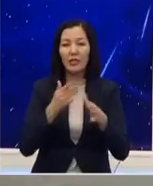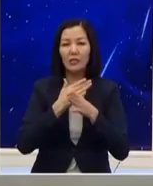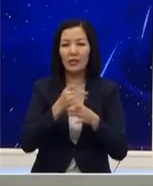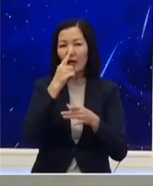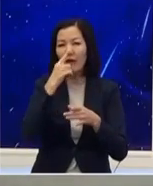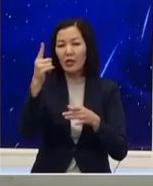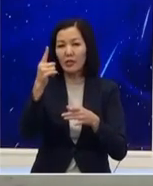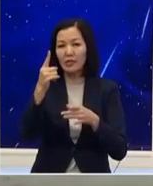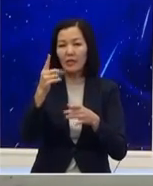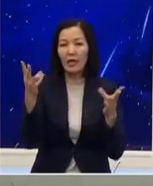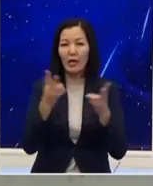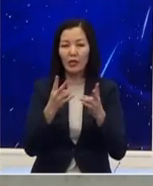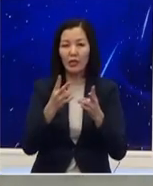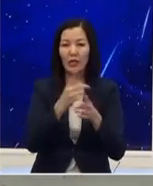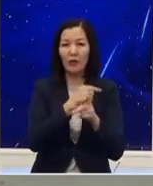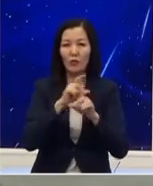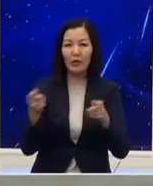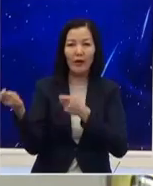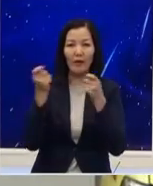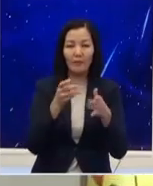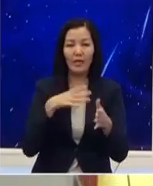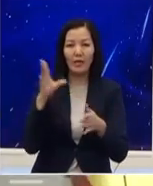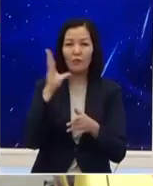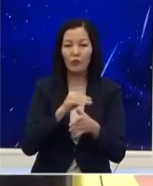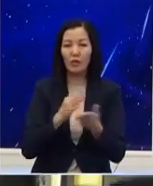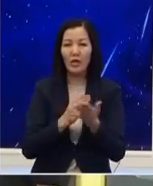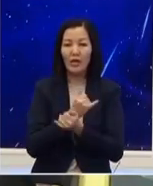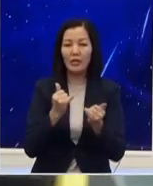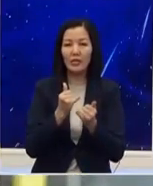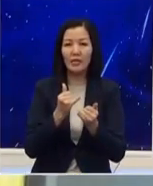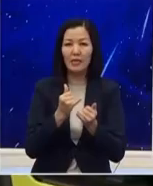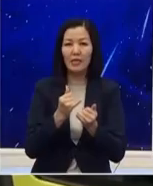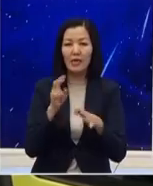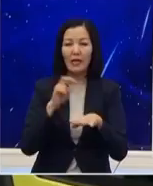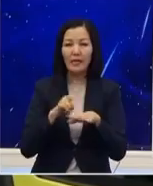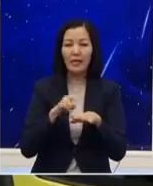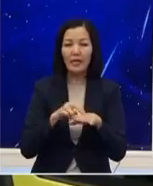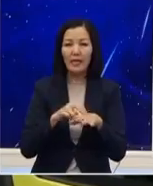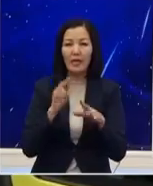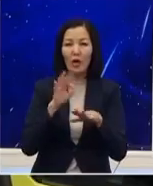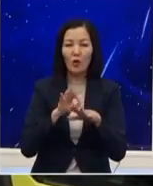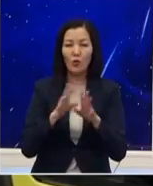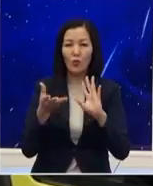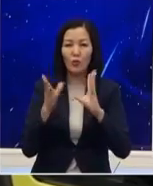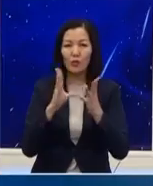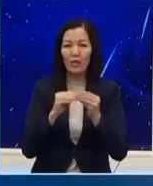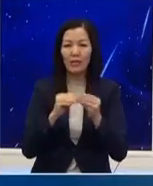ауыр науқастарды қажетті орталыққа жеткізеді. Бірақ оның қажеттілігін тұрғындар емес, ақ халаттылар диагнозына қарай шешім